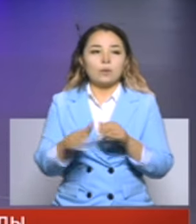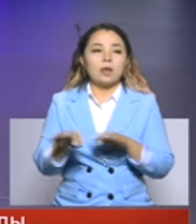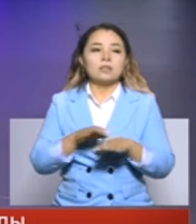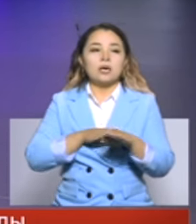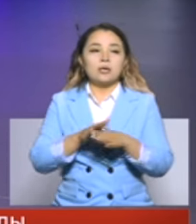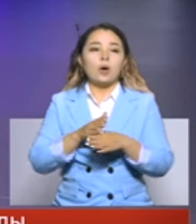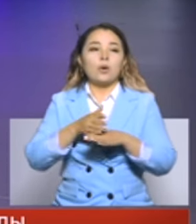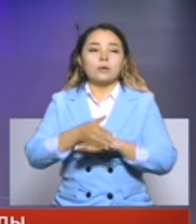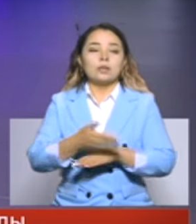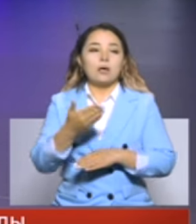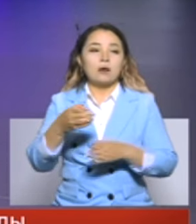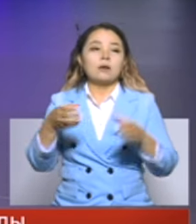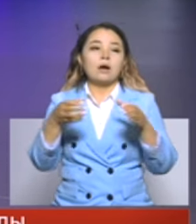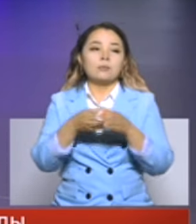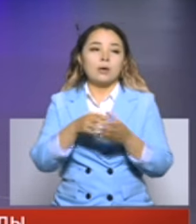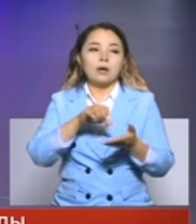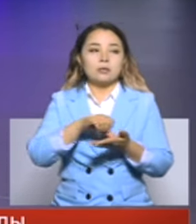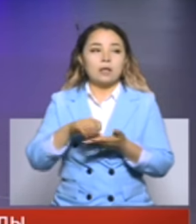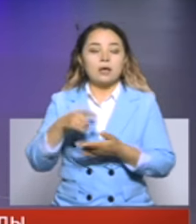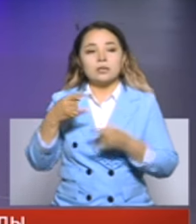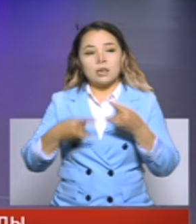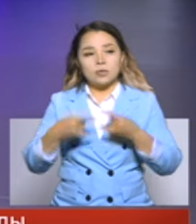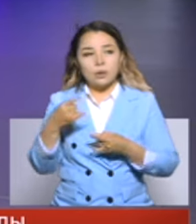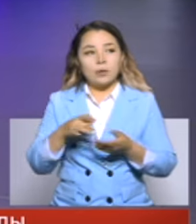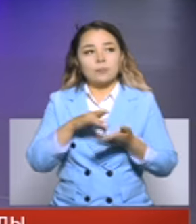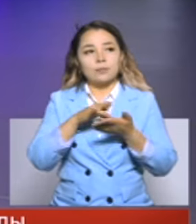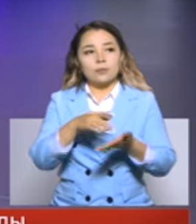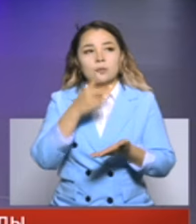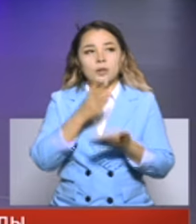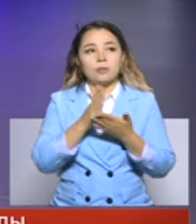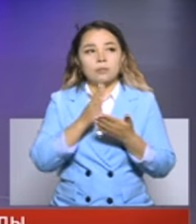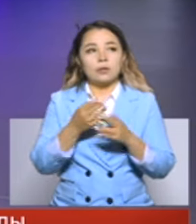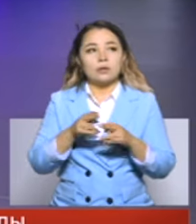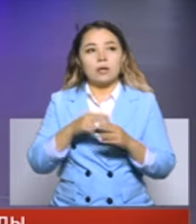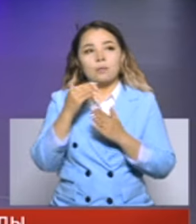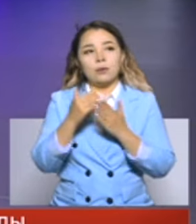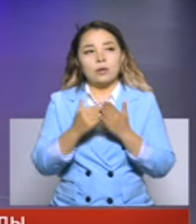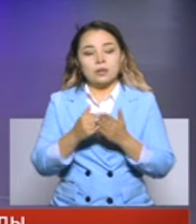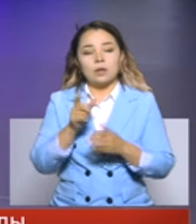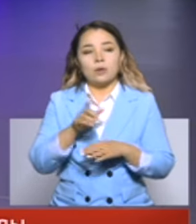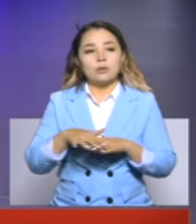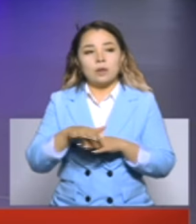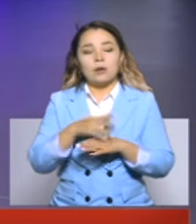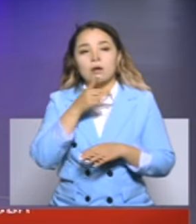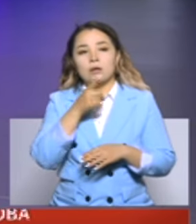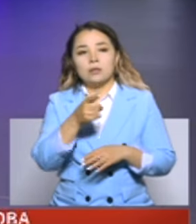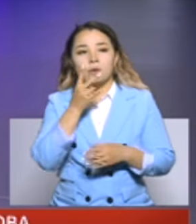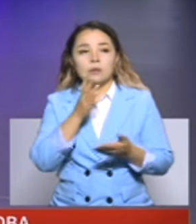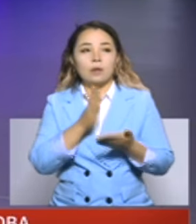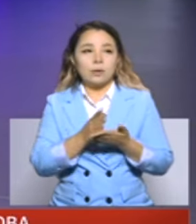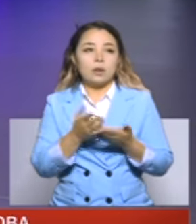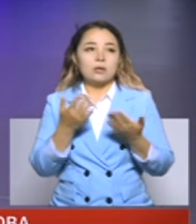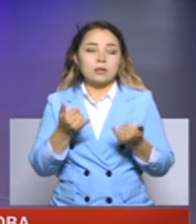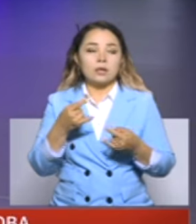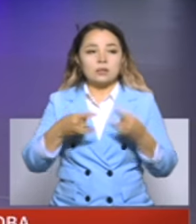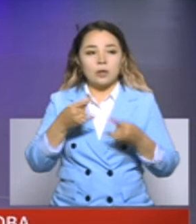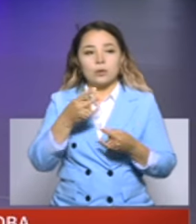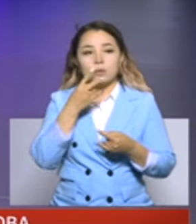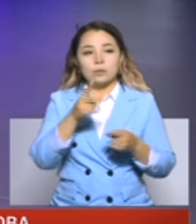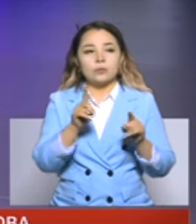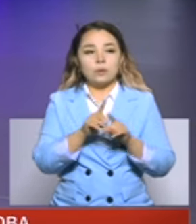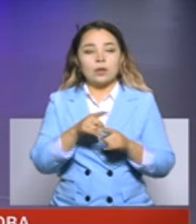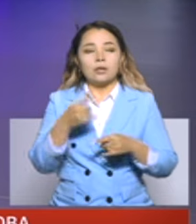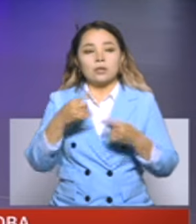шарада қонақтар корпорацияға қарасты телеарналарға экскурсия жасап, бағдарламалар студиясымен танысты. Сондай-ақ экраннан көріп